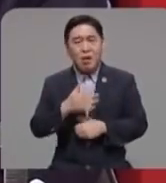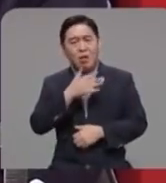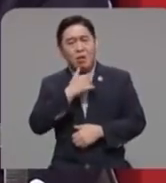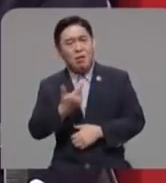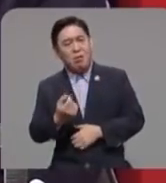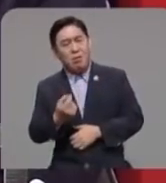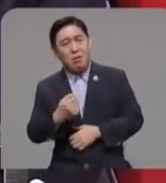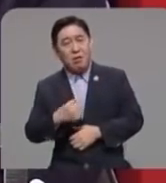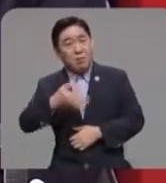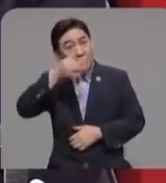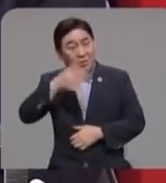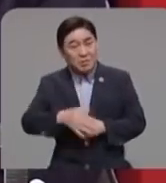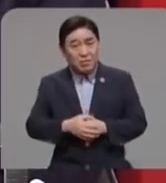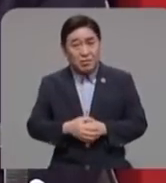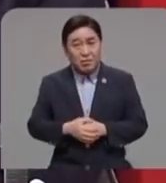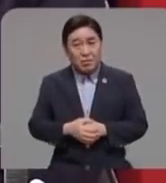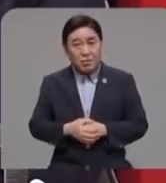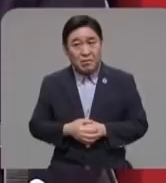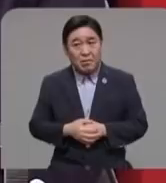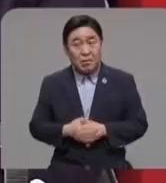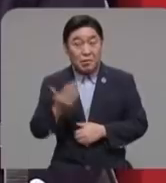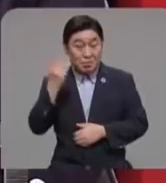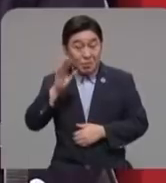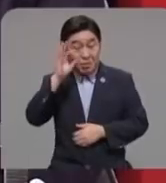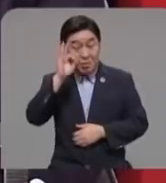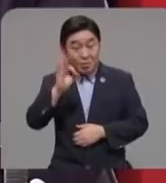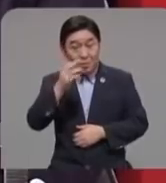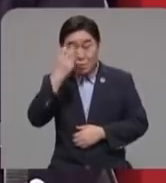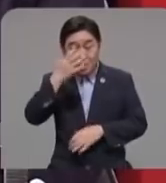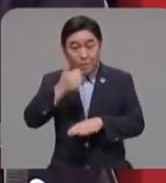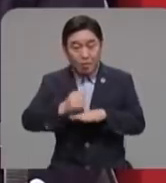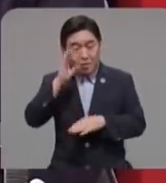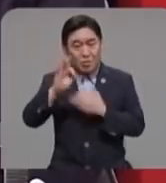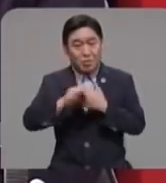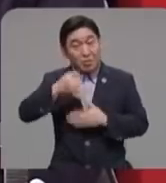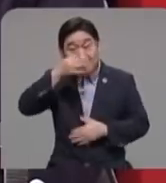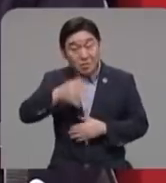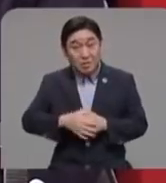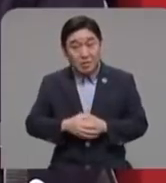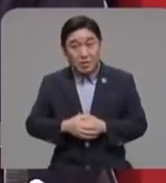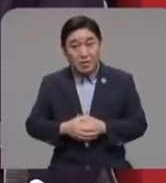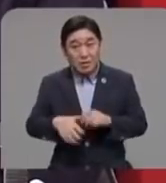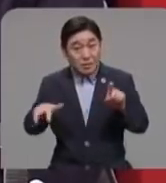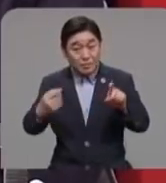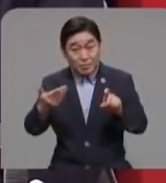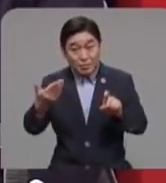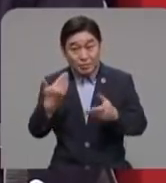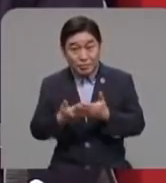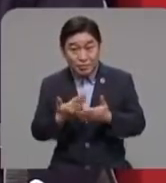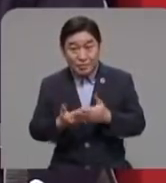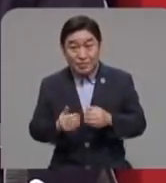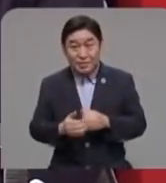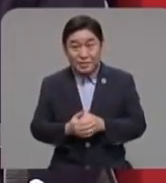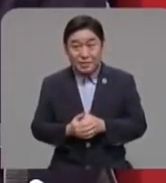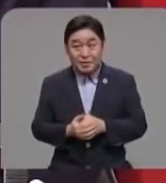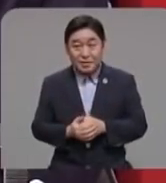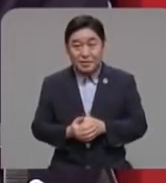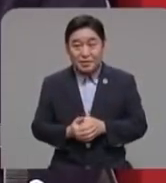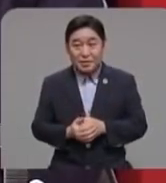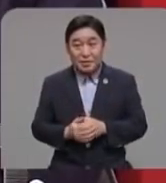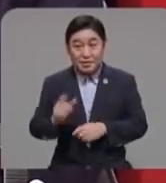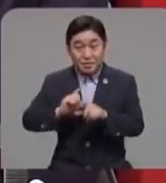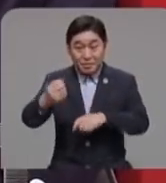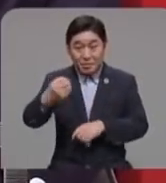예. 난 그거는 못 봤어요. 그건 최근 걸 보셔야지. 예. 최근 걸 봤는데도 예. 못 봤는데. 한 10초만 주시겠습니까? 예.